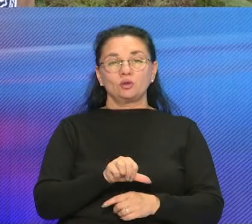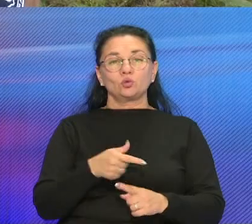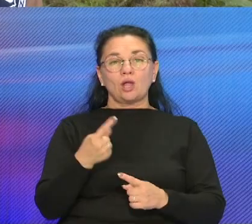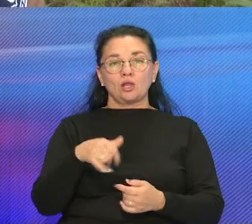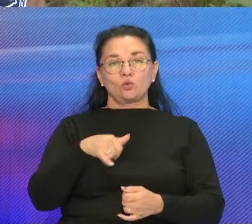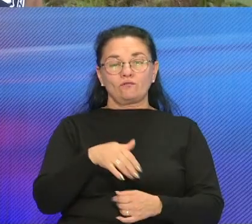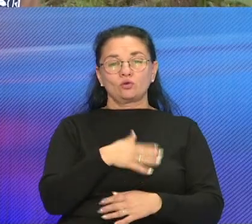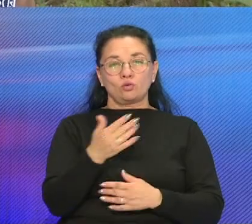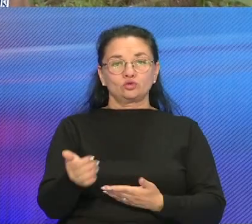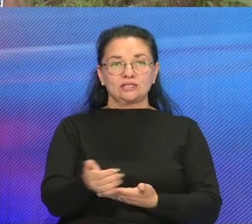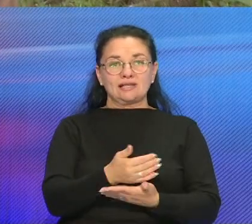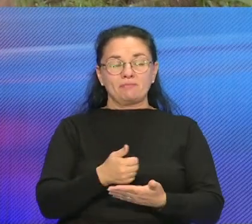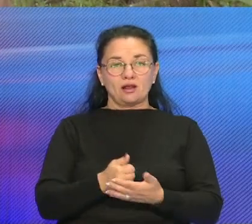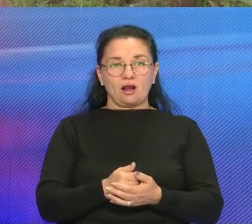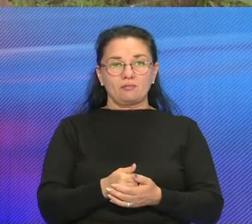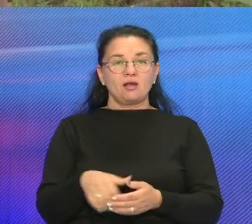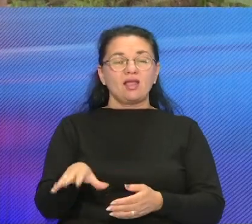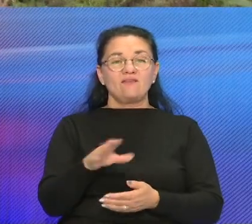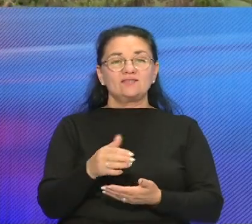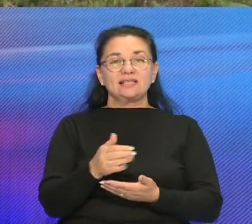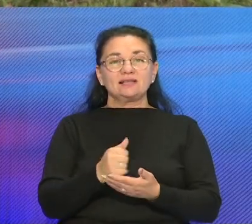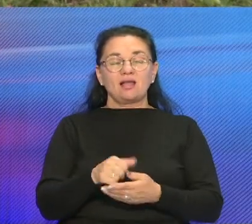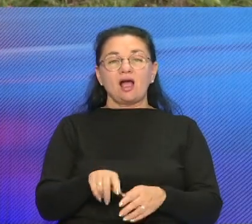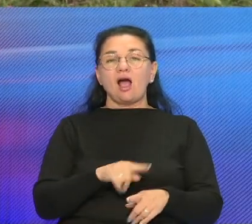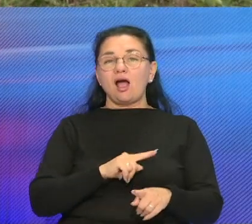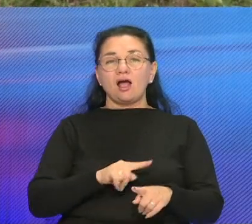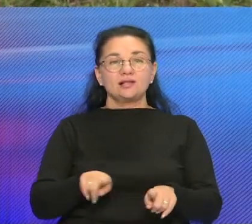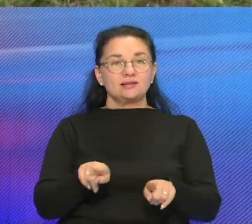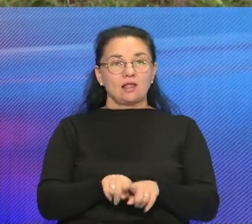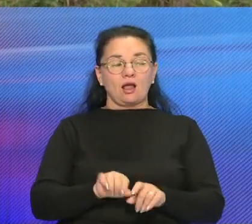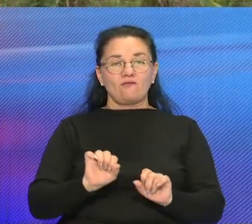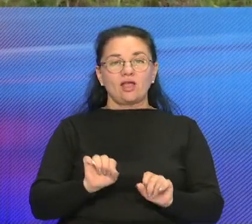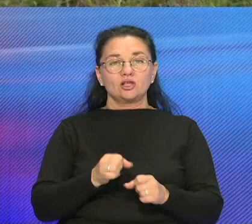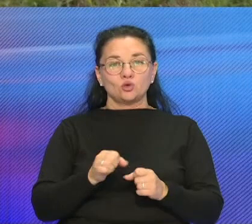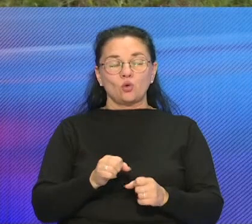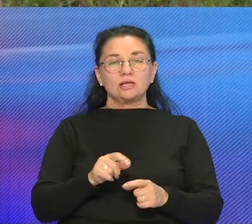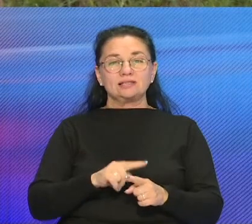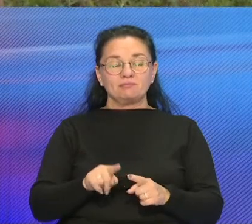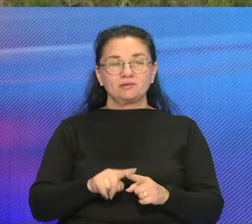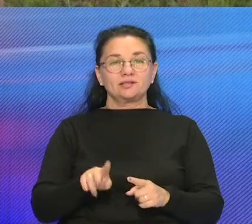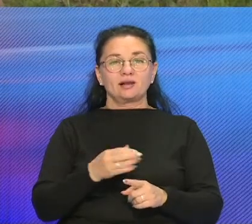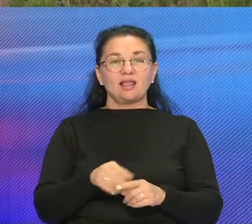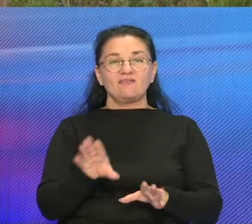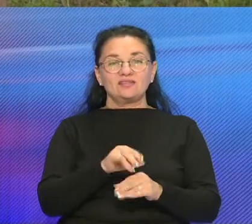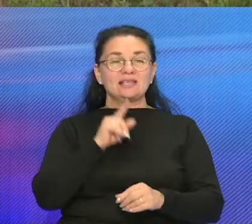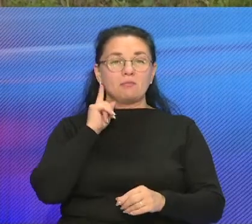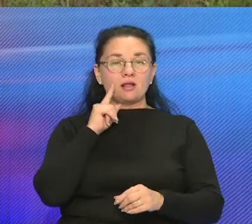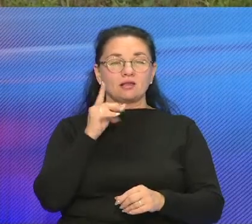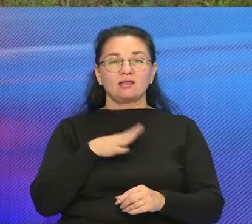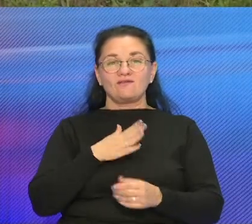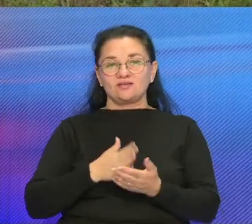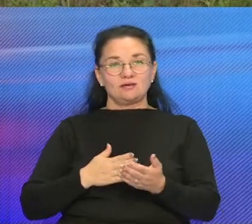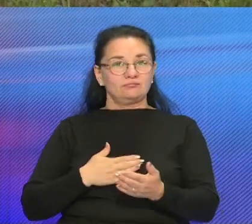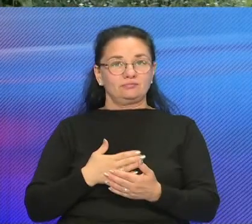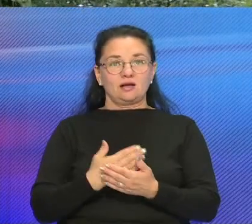скорость разная, но в основном все собирают в одинаковую скорость, потому что все вместе, все молодые, все продуктивные, все двигаются